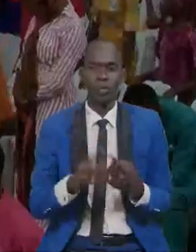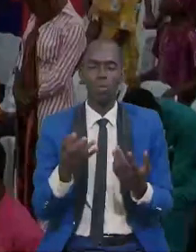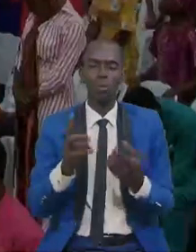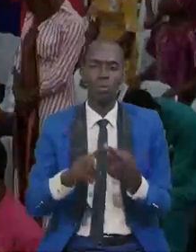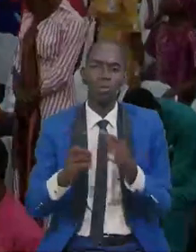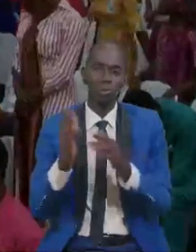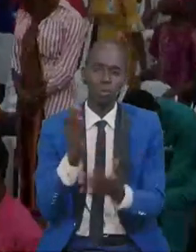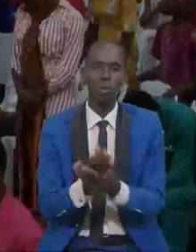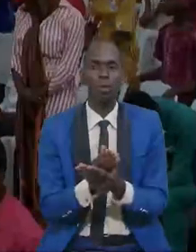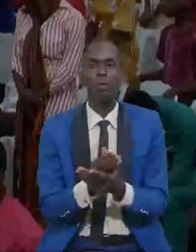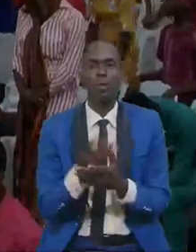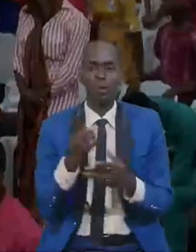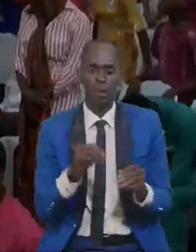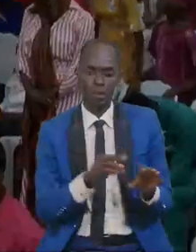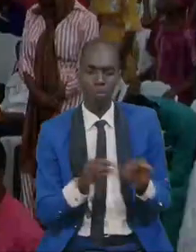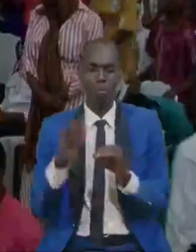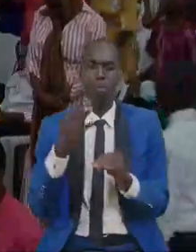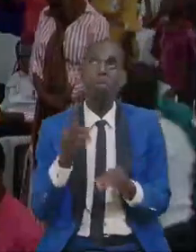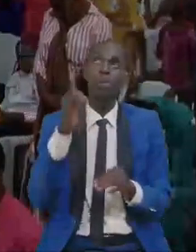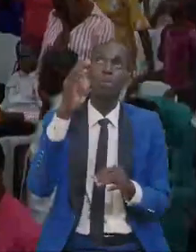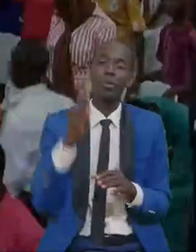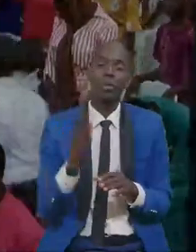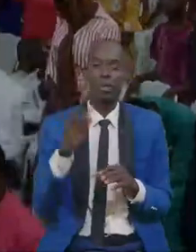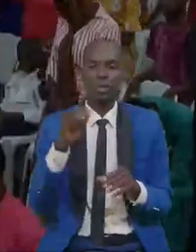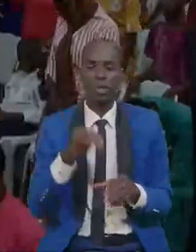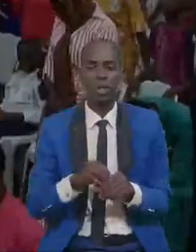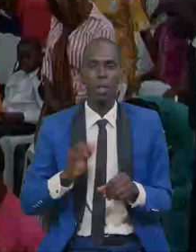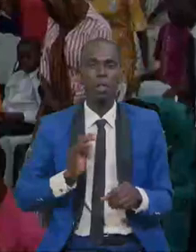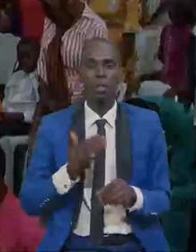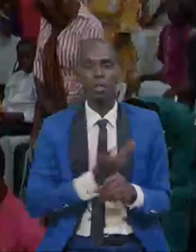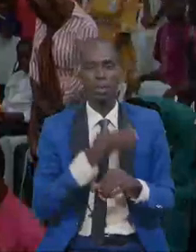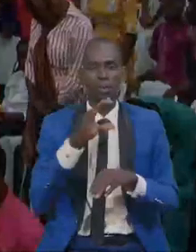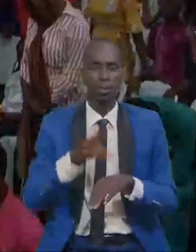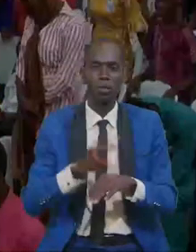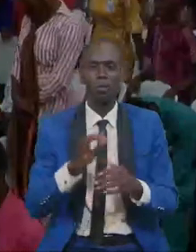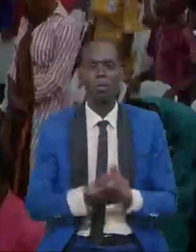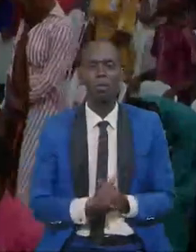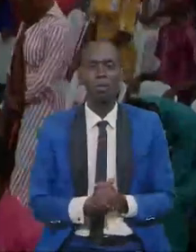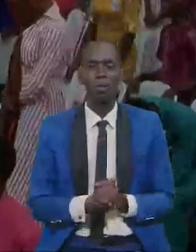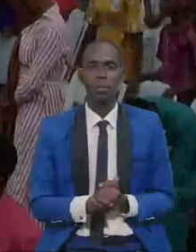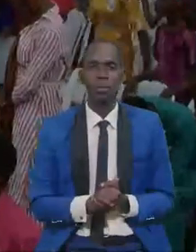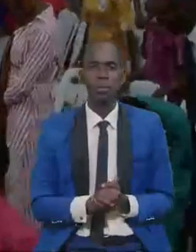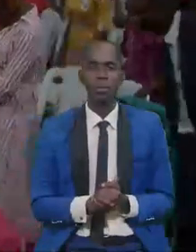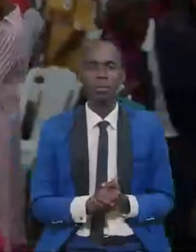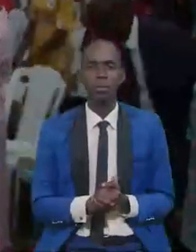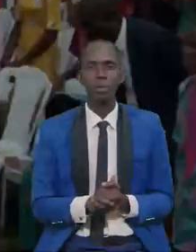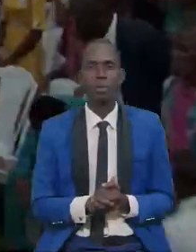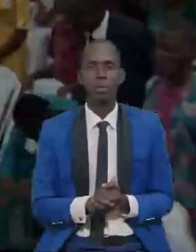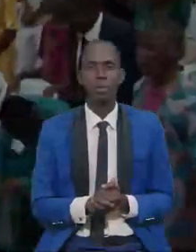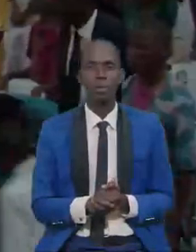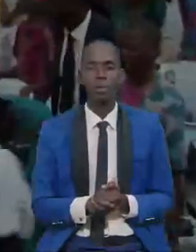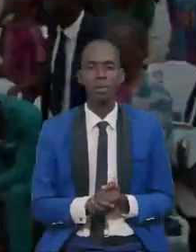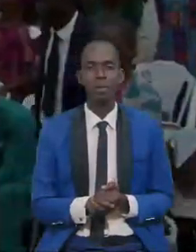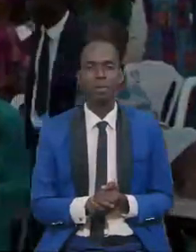pour essayer d'arrêter la puissance de Dieu dans notre église.